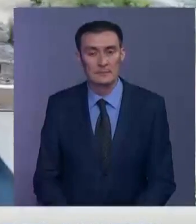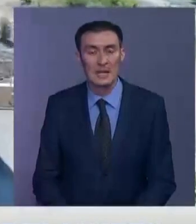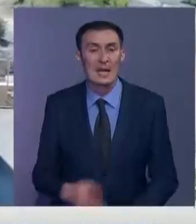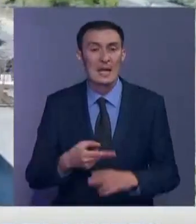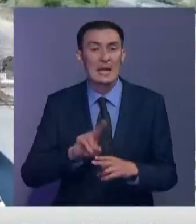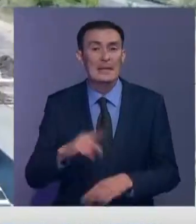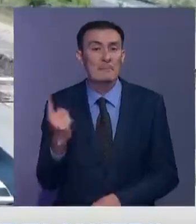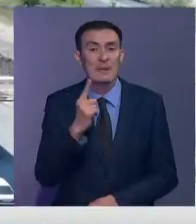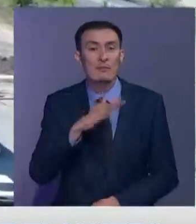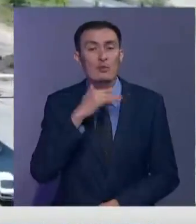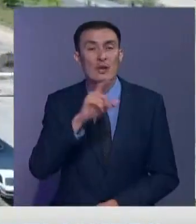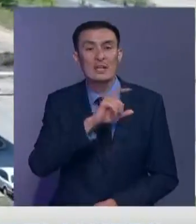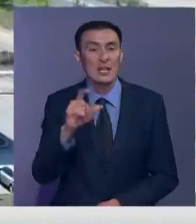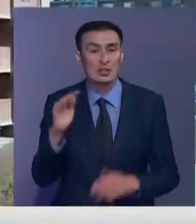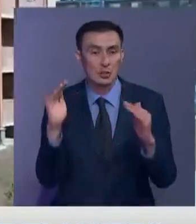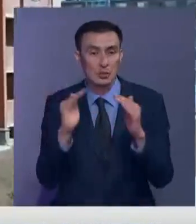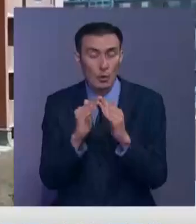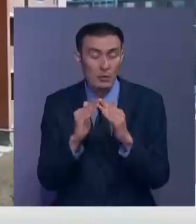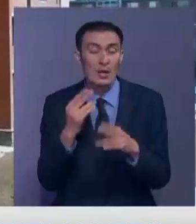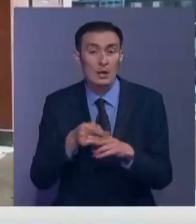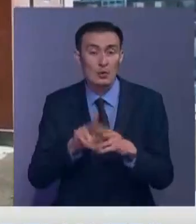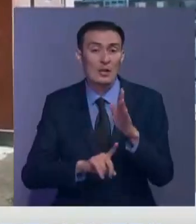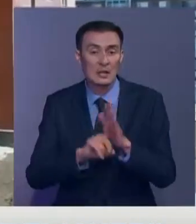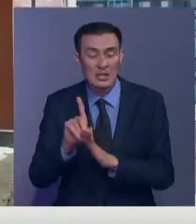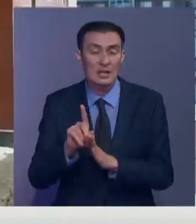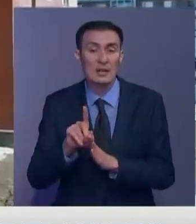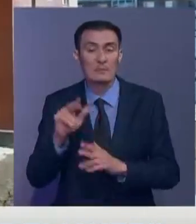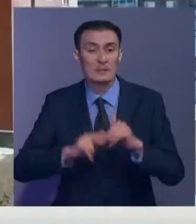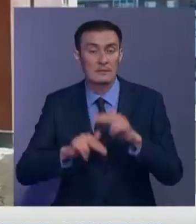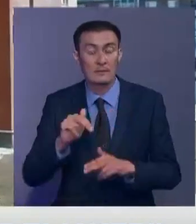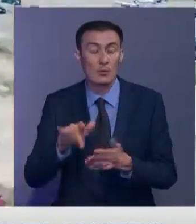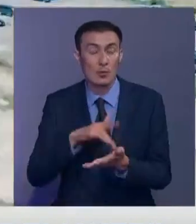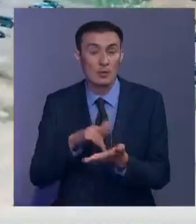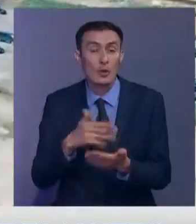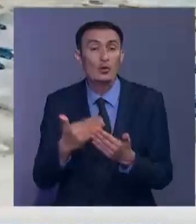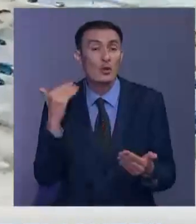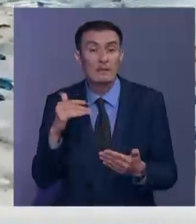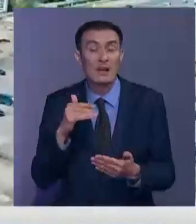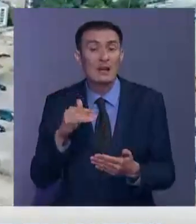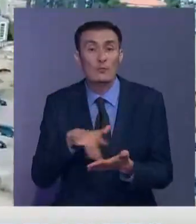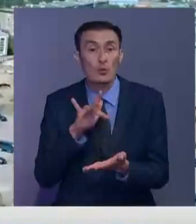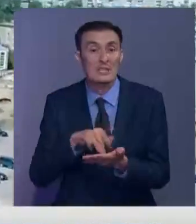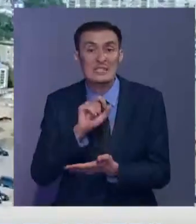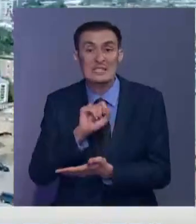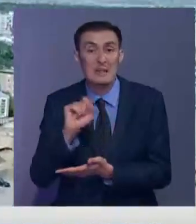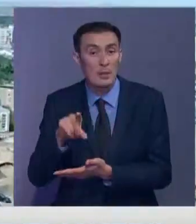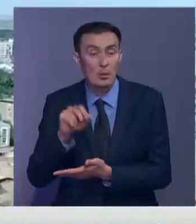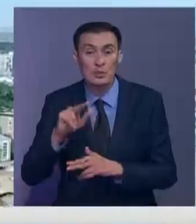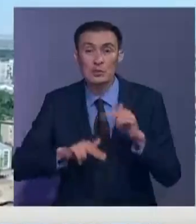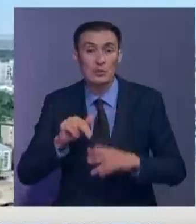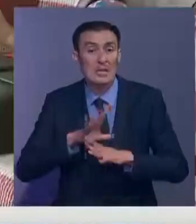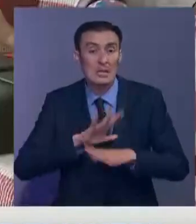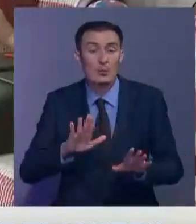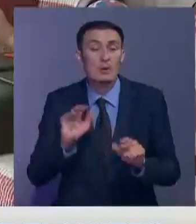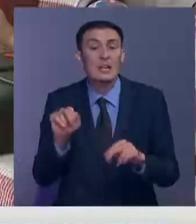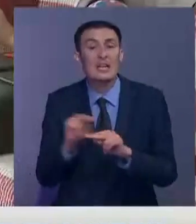Это первый многоэтажный дом за годы независимости, который начали возводить в индустриальном городе. До него в Степногорске новое жилье не строили. Местные власти могли